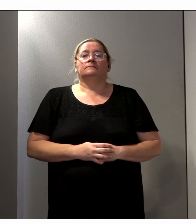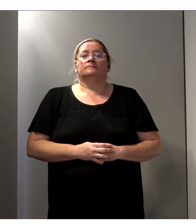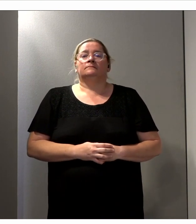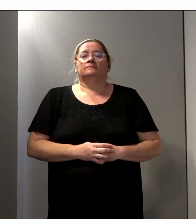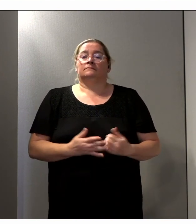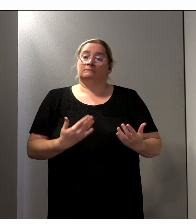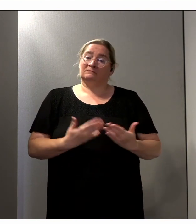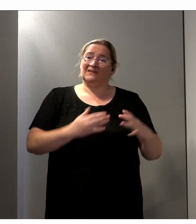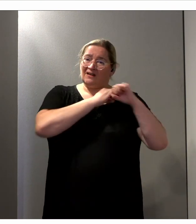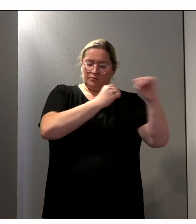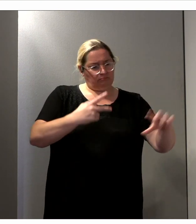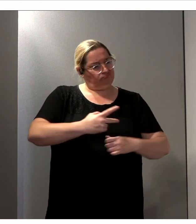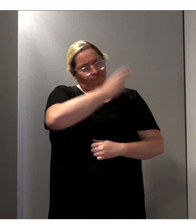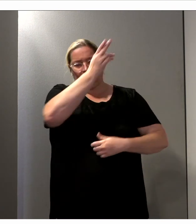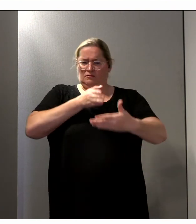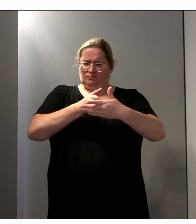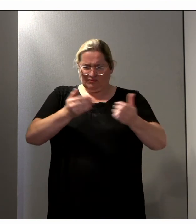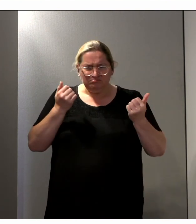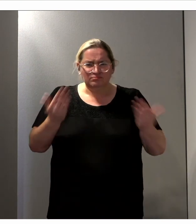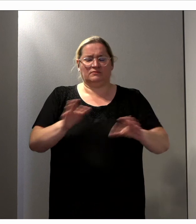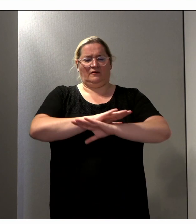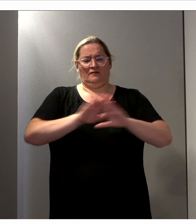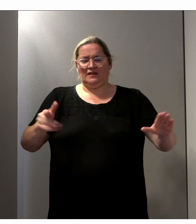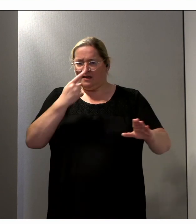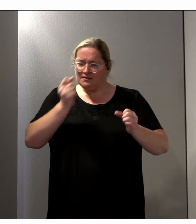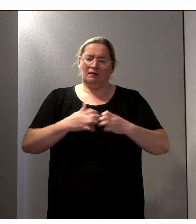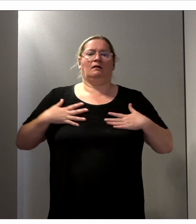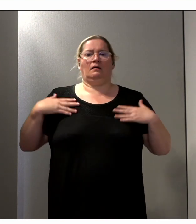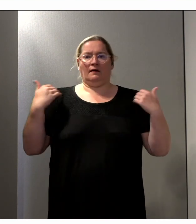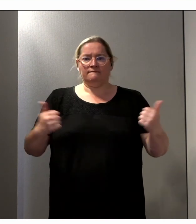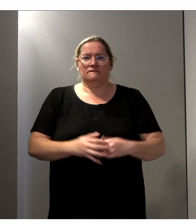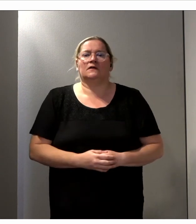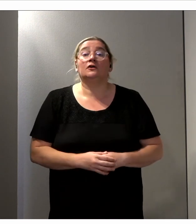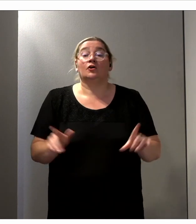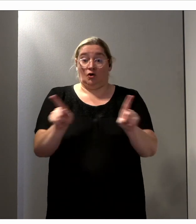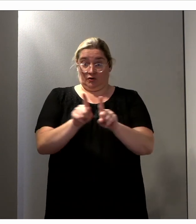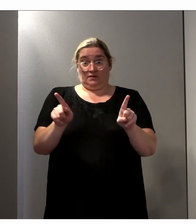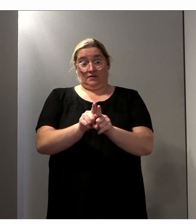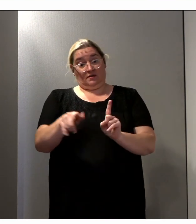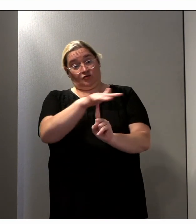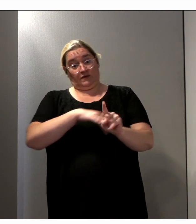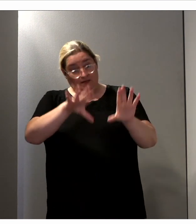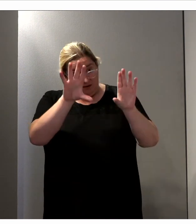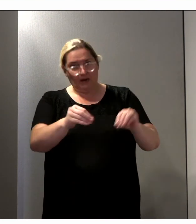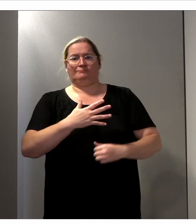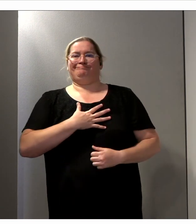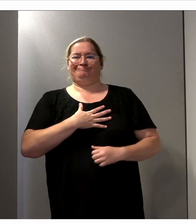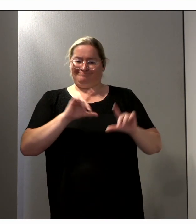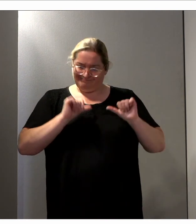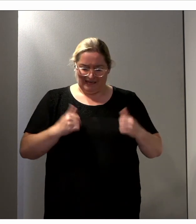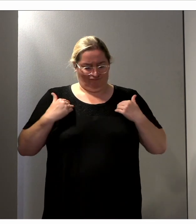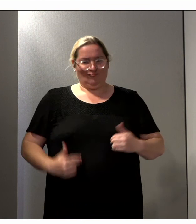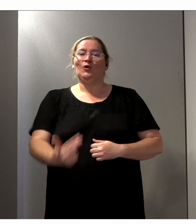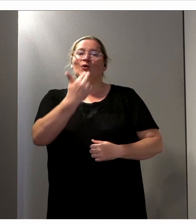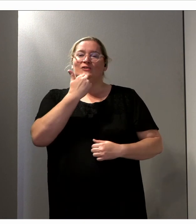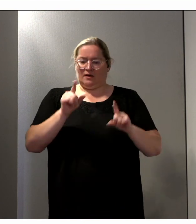faire sauter certains freins qui nous font du bien. Et enfin, de retrouver une place, une utilité sociale et de répondre souvent à une quête de